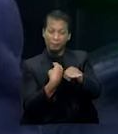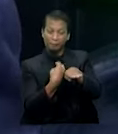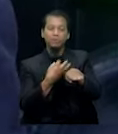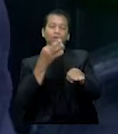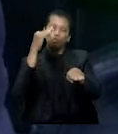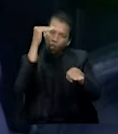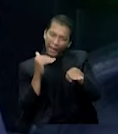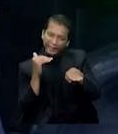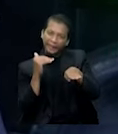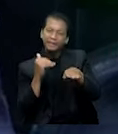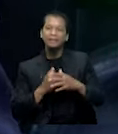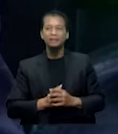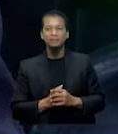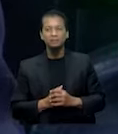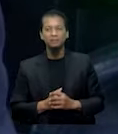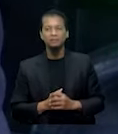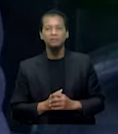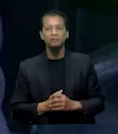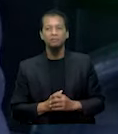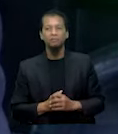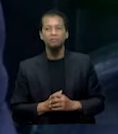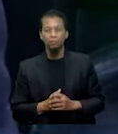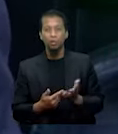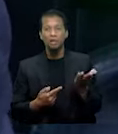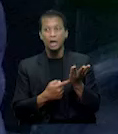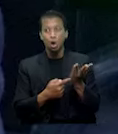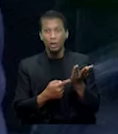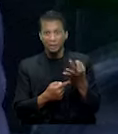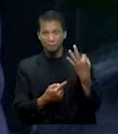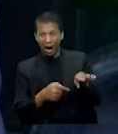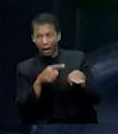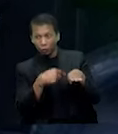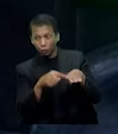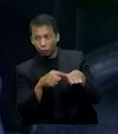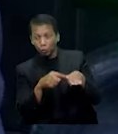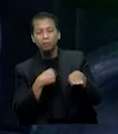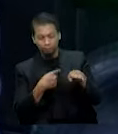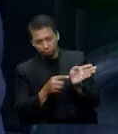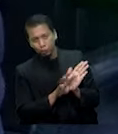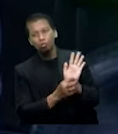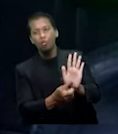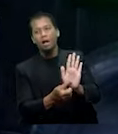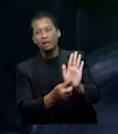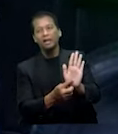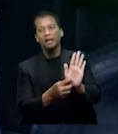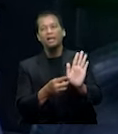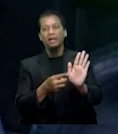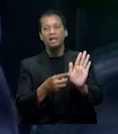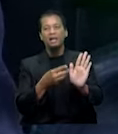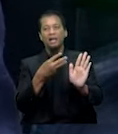lebih efisien begitu ya. Jadi kepada teknologi kali ini pun juga ini yang kita perkenalkan dengan Enlighten dan akan terus-menerus kita